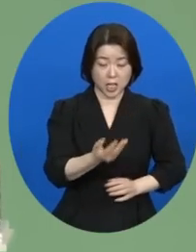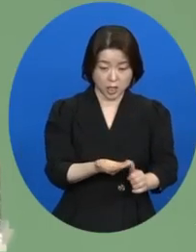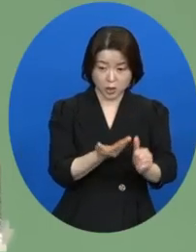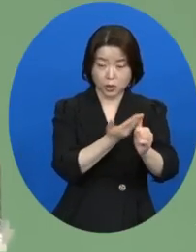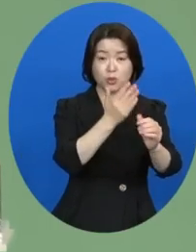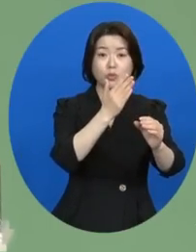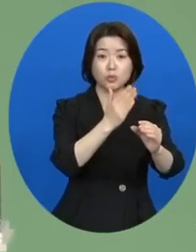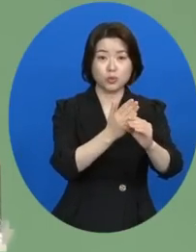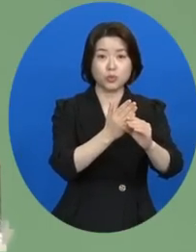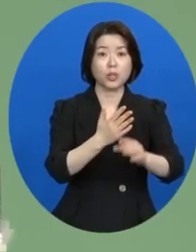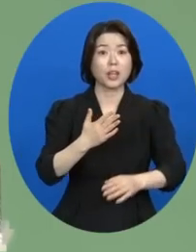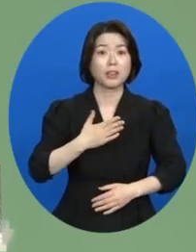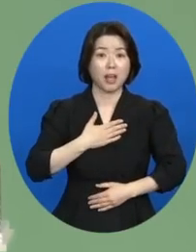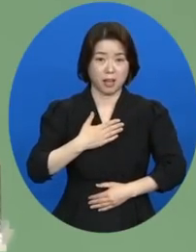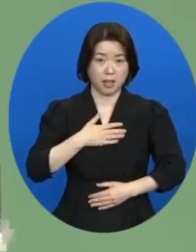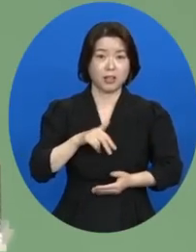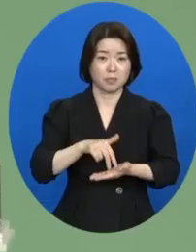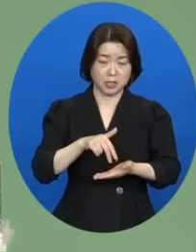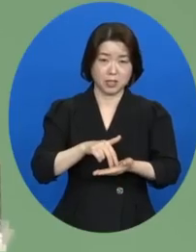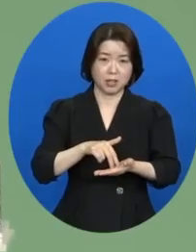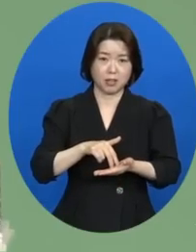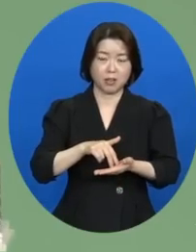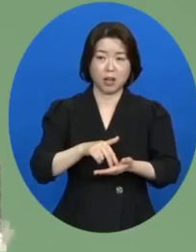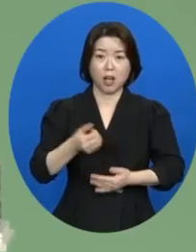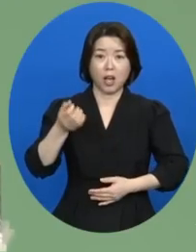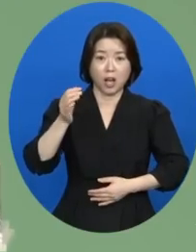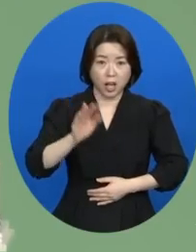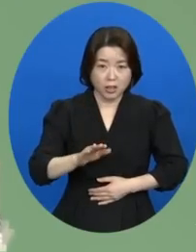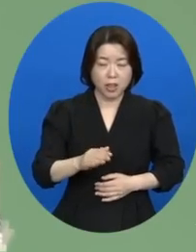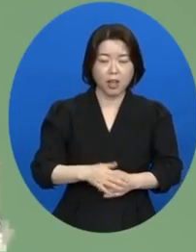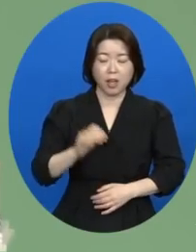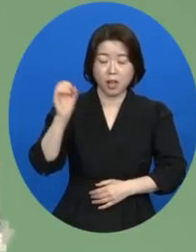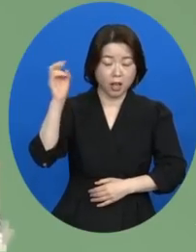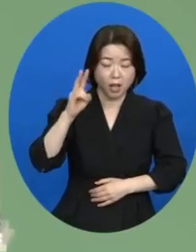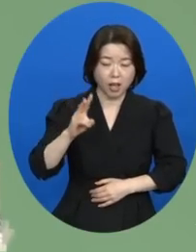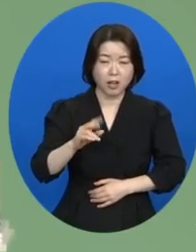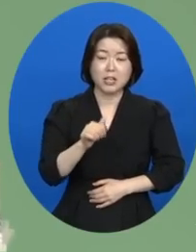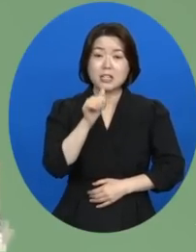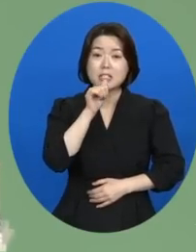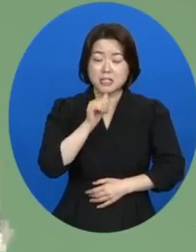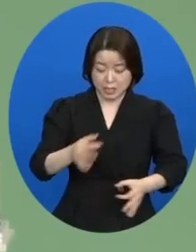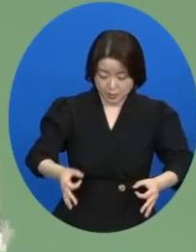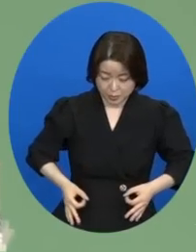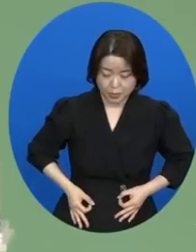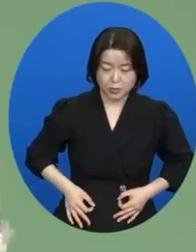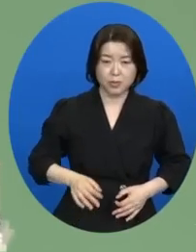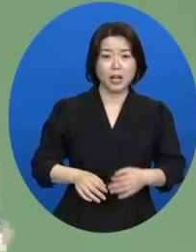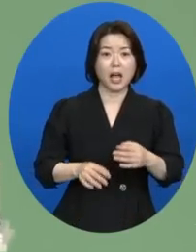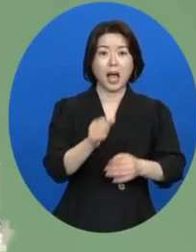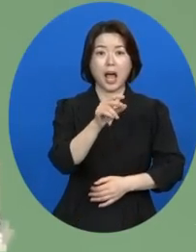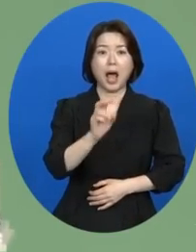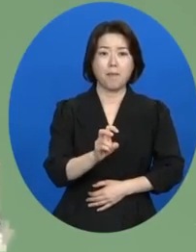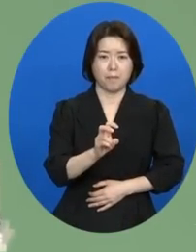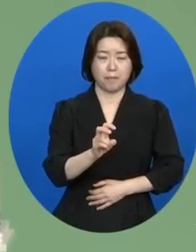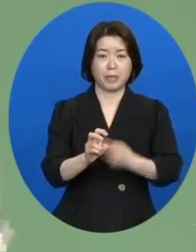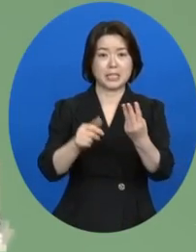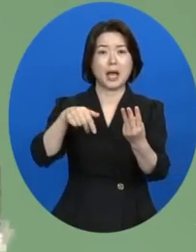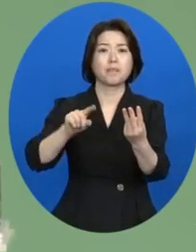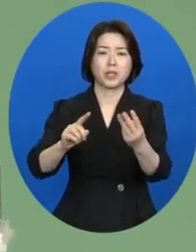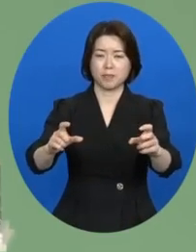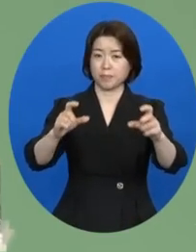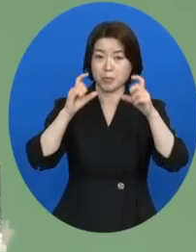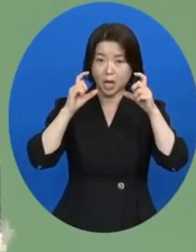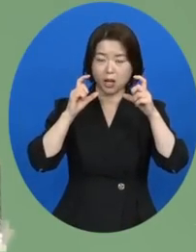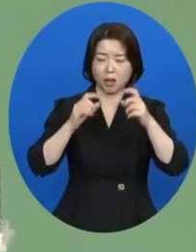키우고 있던 저에게 신장암 3기라는 진단을 받게 됩니다.